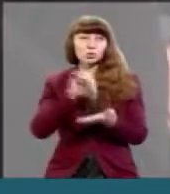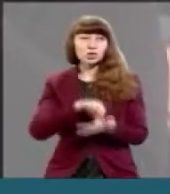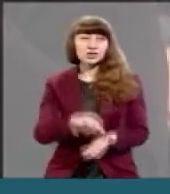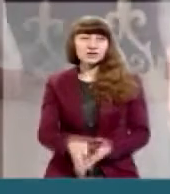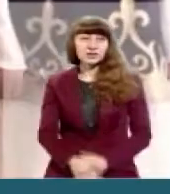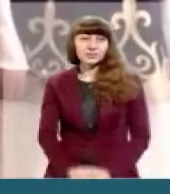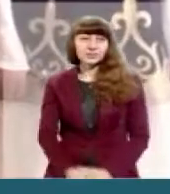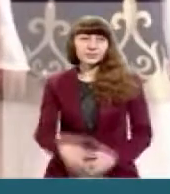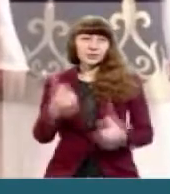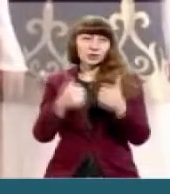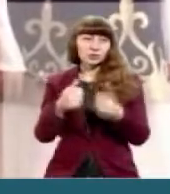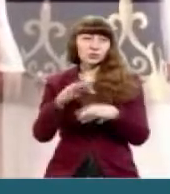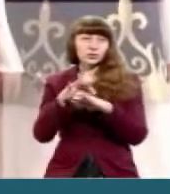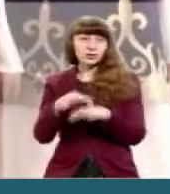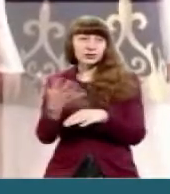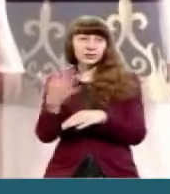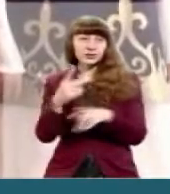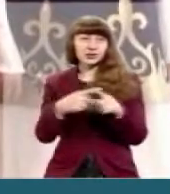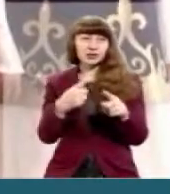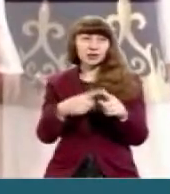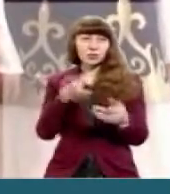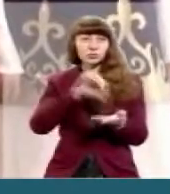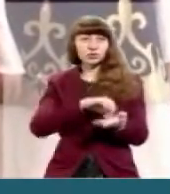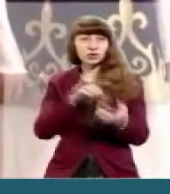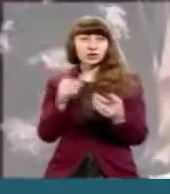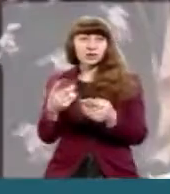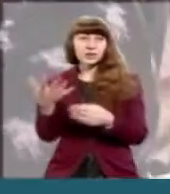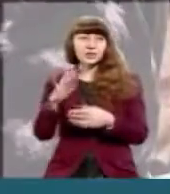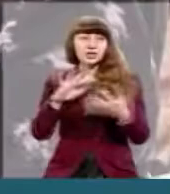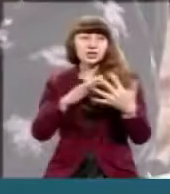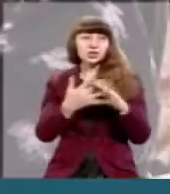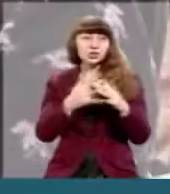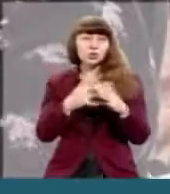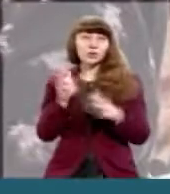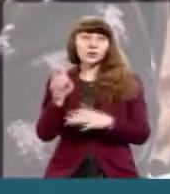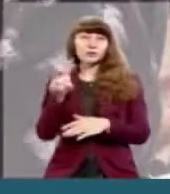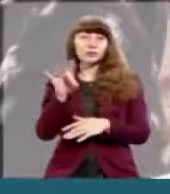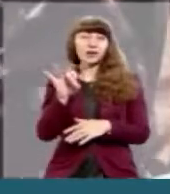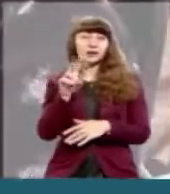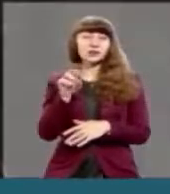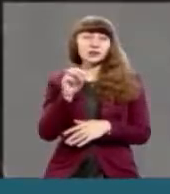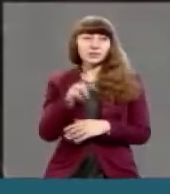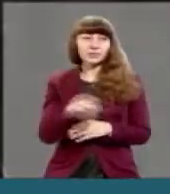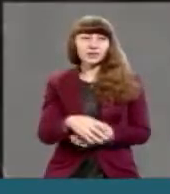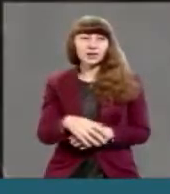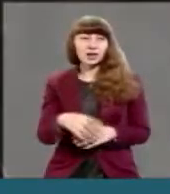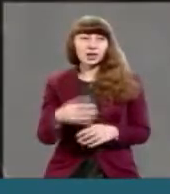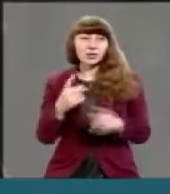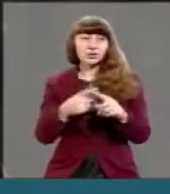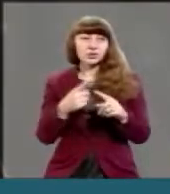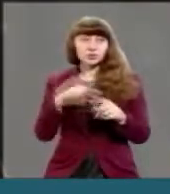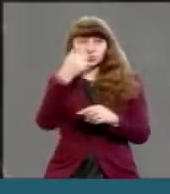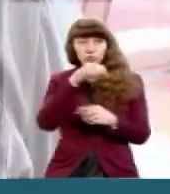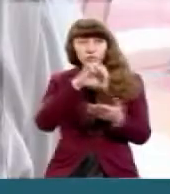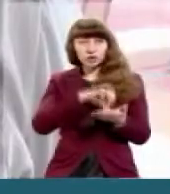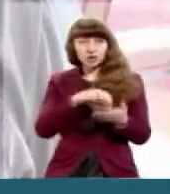кезеңнен тұрды. Қатысушылар Бейімбет Майлин ауданындағы 5 ауылдық округтен жиналған. Биылғы шараның ерекшелігі оған орыс және белорус ұлтының келіндері